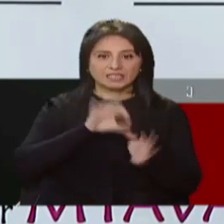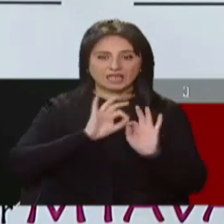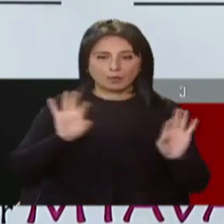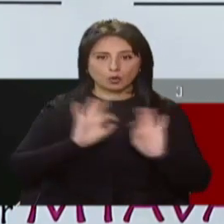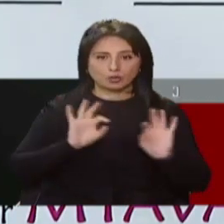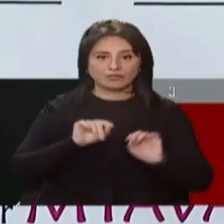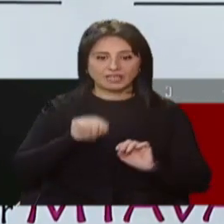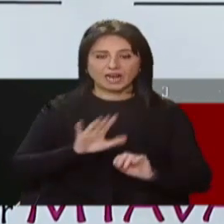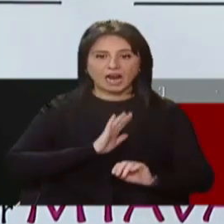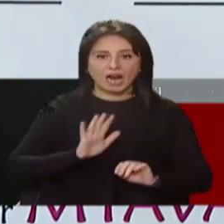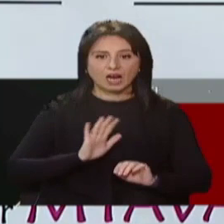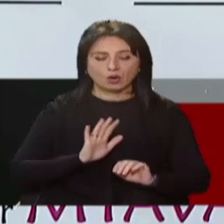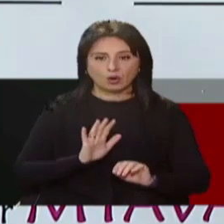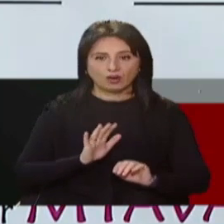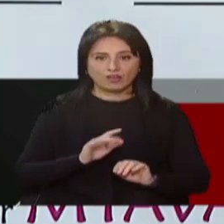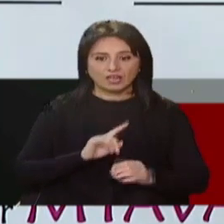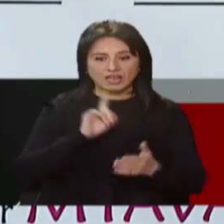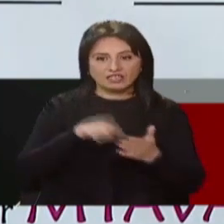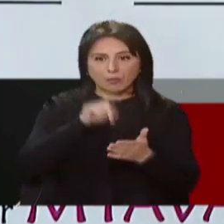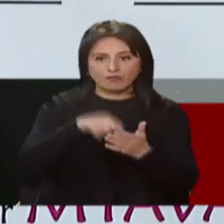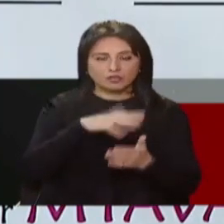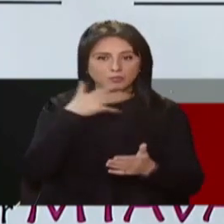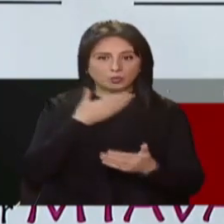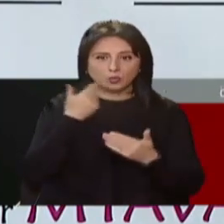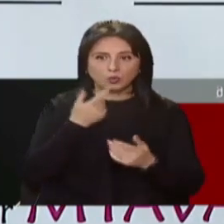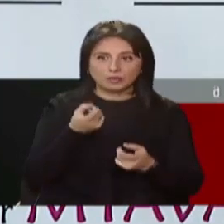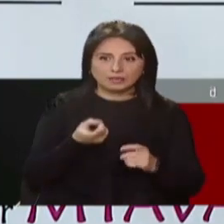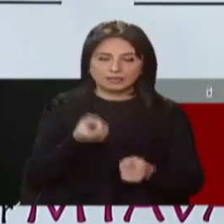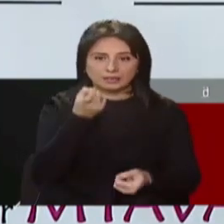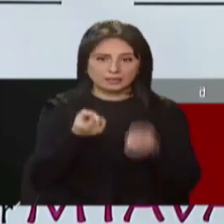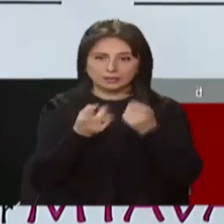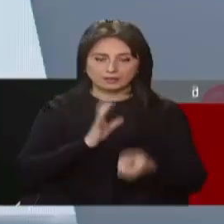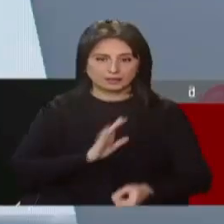წარმოთქმული იქ არ იყო ესე ვთქვათ ჩაკითხვები სიტყვაზე გამოკიდვებები